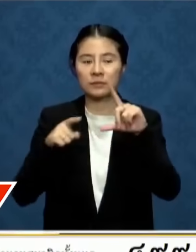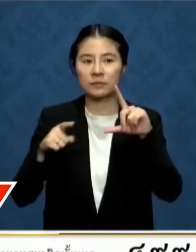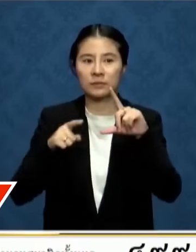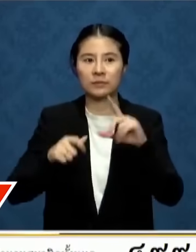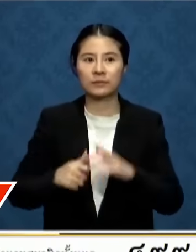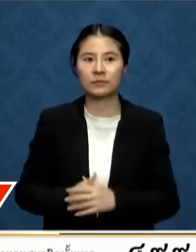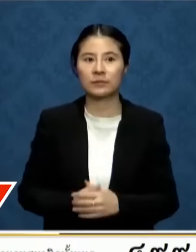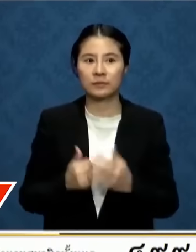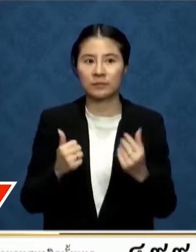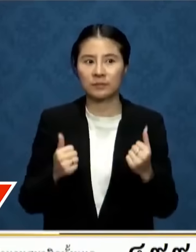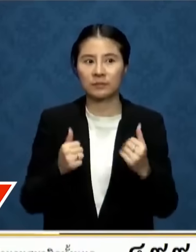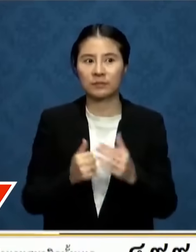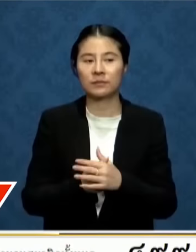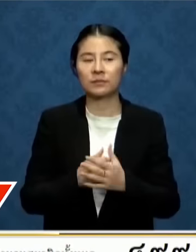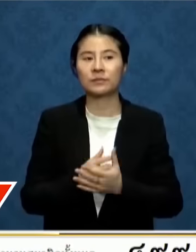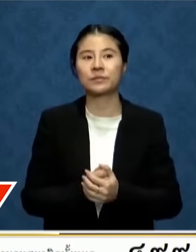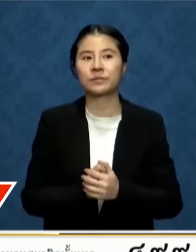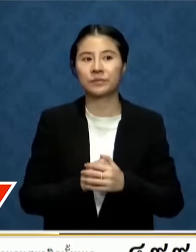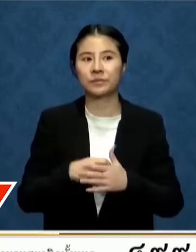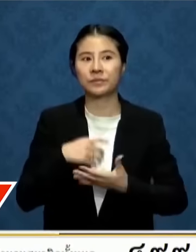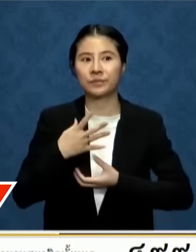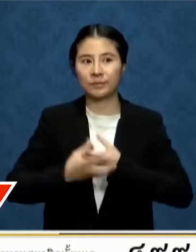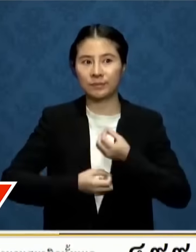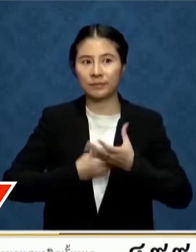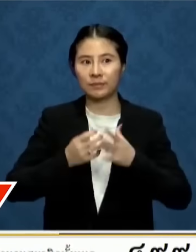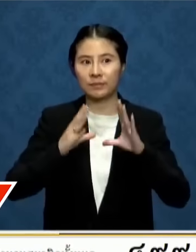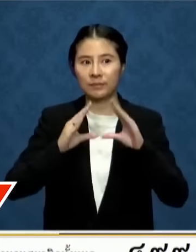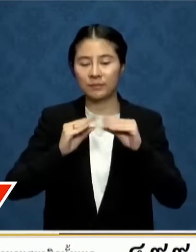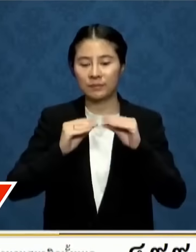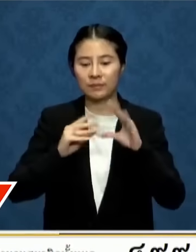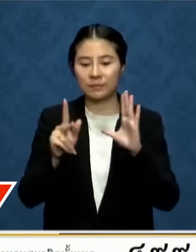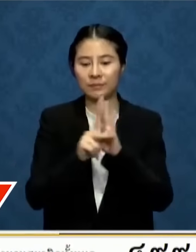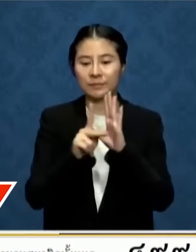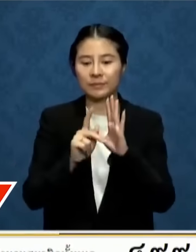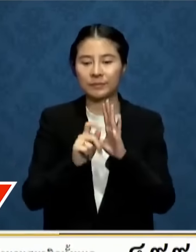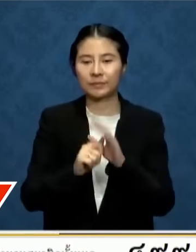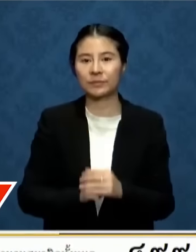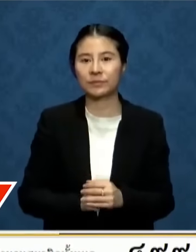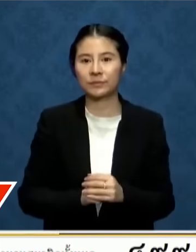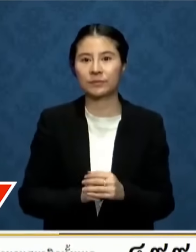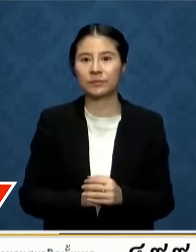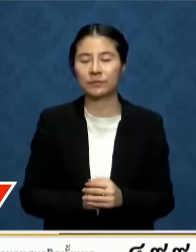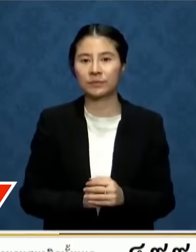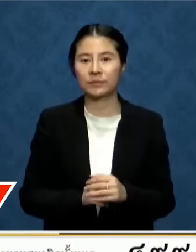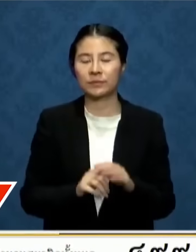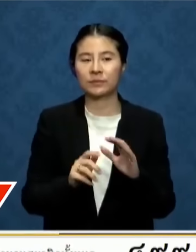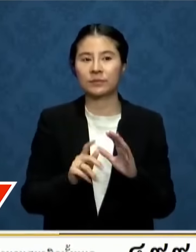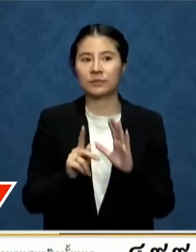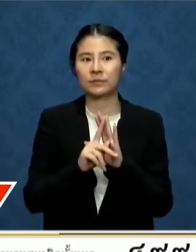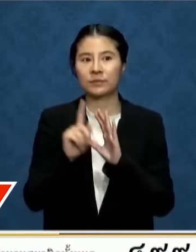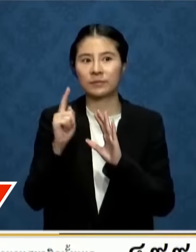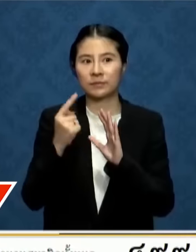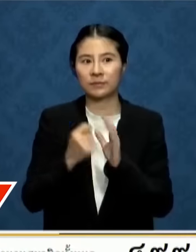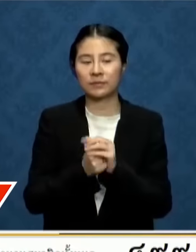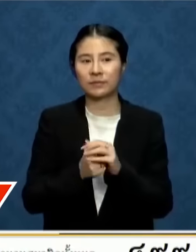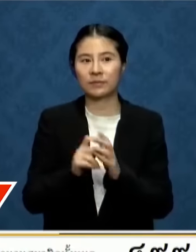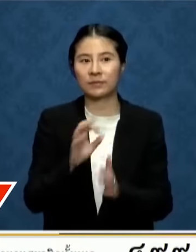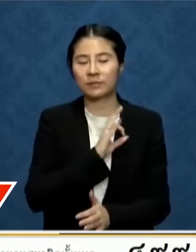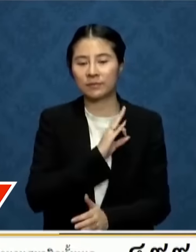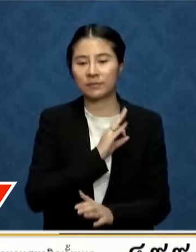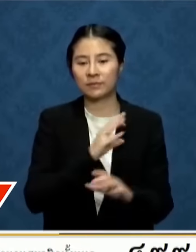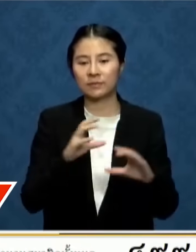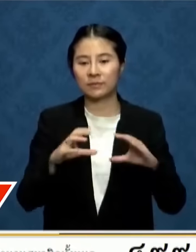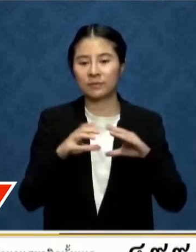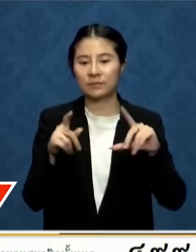ครับวันนี้ผมขอร่วมอภิปรายร่างข้อบังคับการประชุมสภาผู้แทนราษฎรของท่านพฤทธิ์วัชรสินธุเพื่อนสมาชิกจากพรรคก้าว